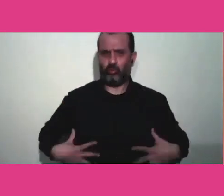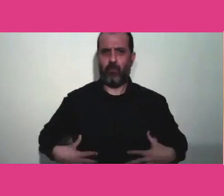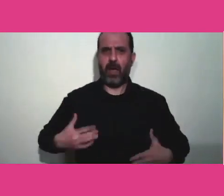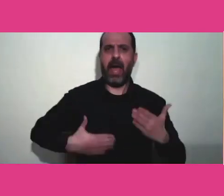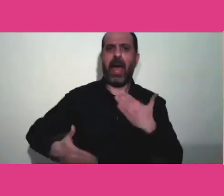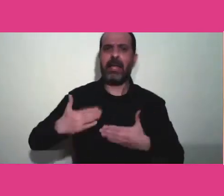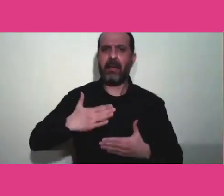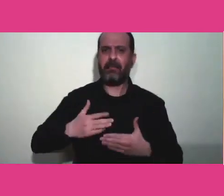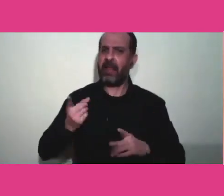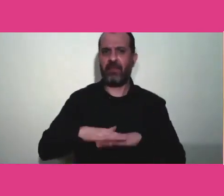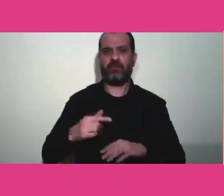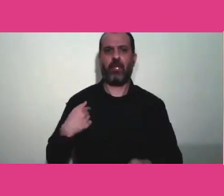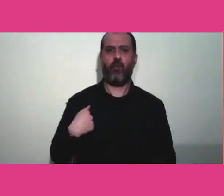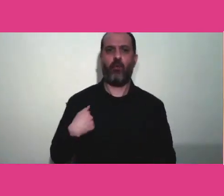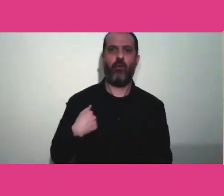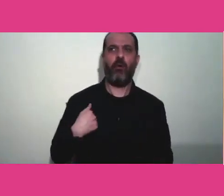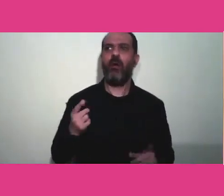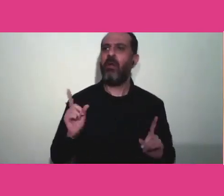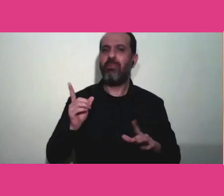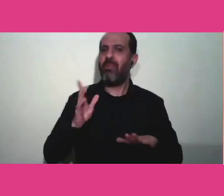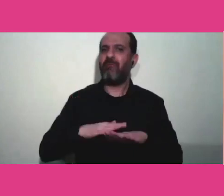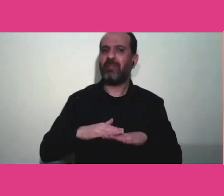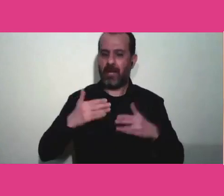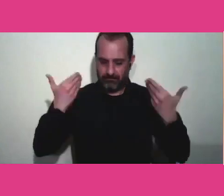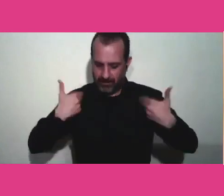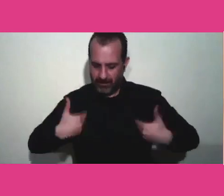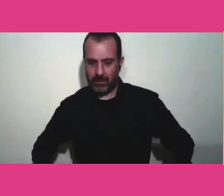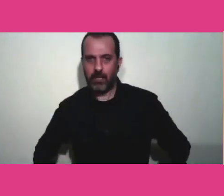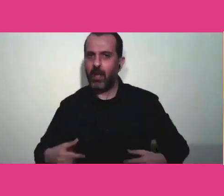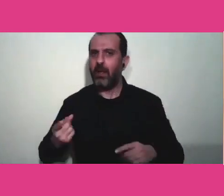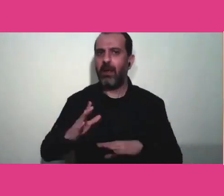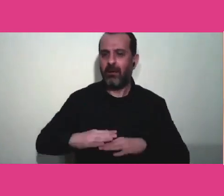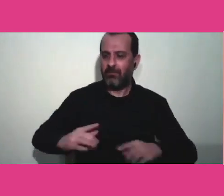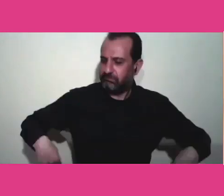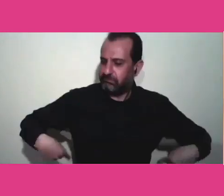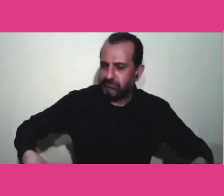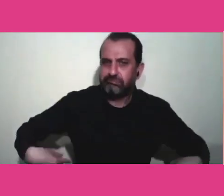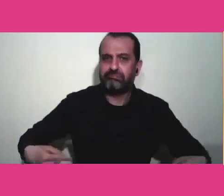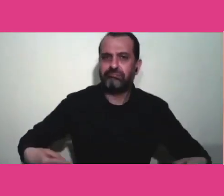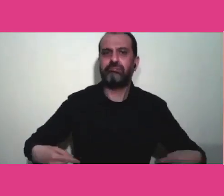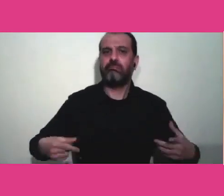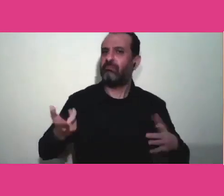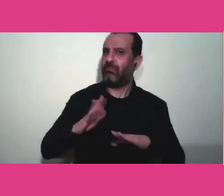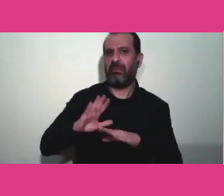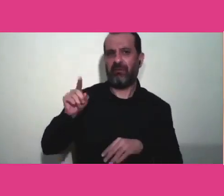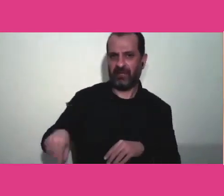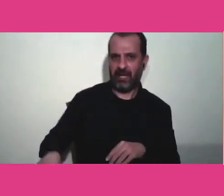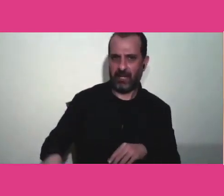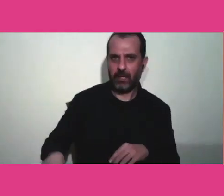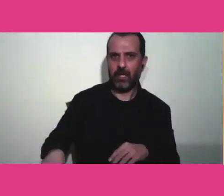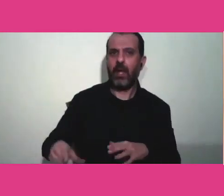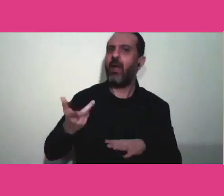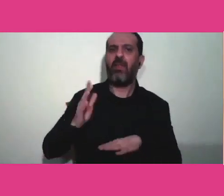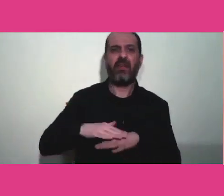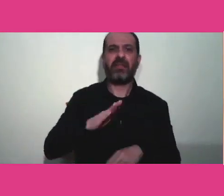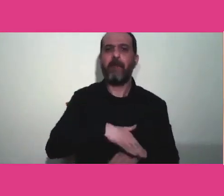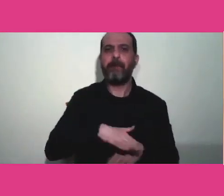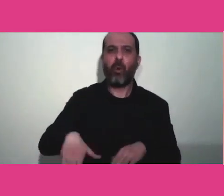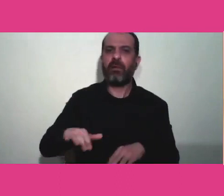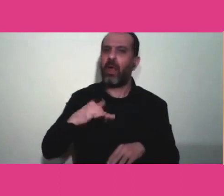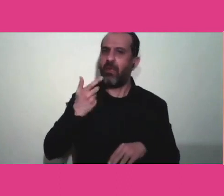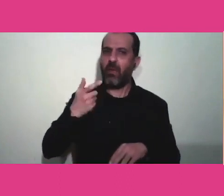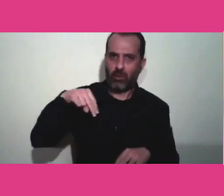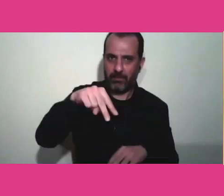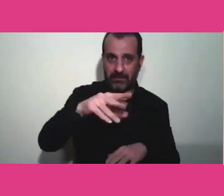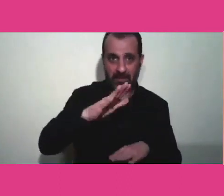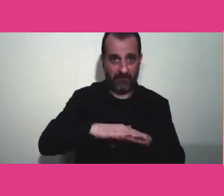ανάπηρος. Δεν φταίει το αμαξίδιό μου και τα μη λειτουργικά μου πόδια που δεν μπορώ να μπω σε μια τράπεζα. Φταίει